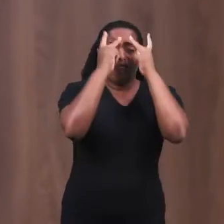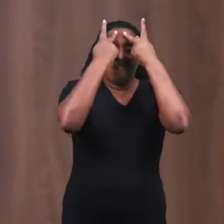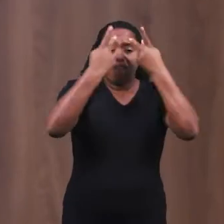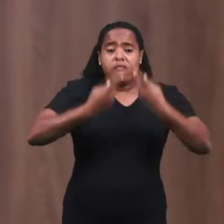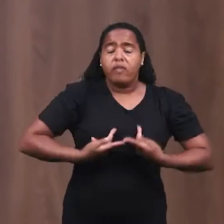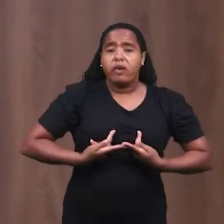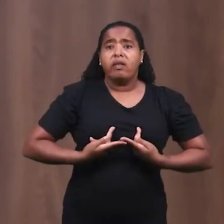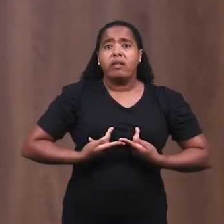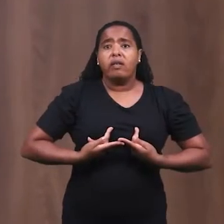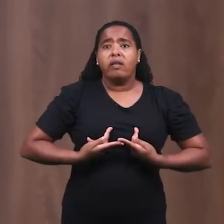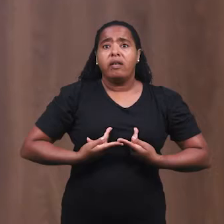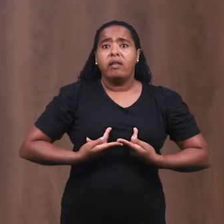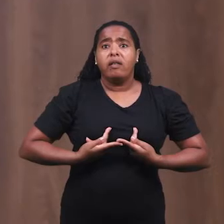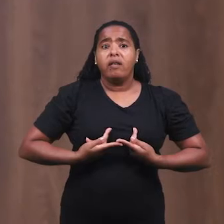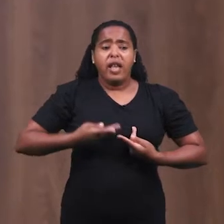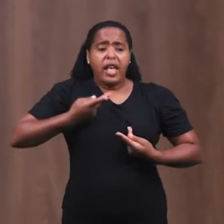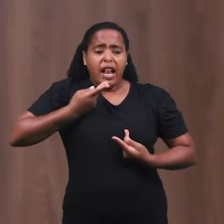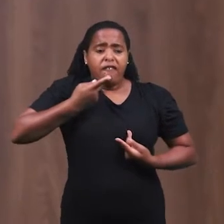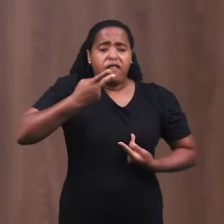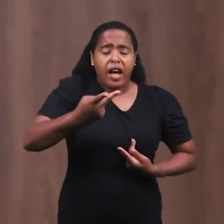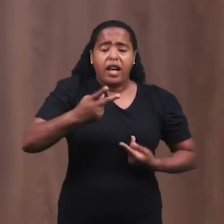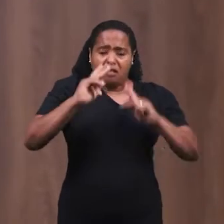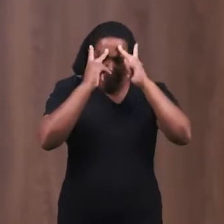называет человека другом.